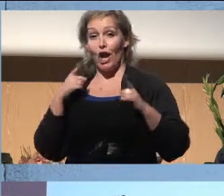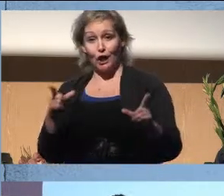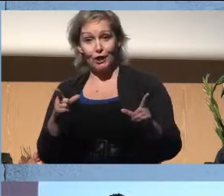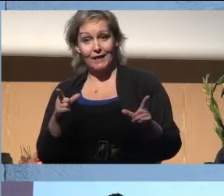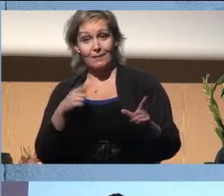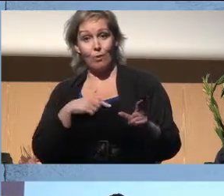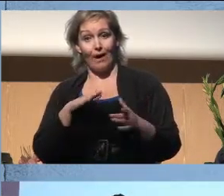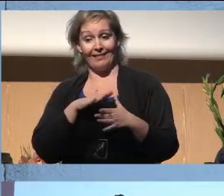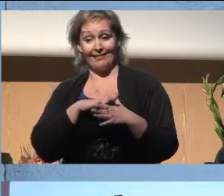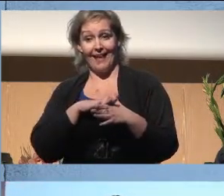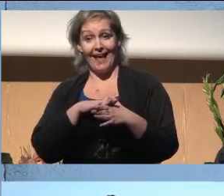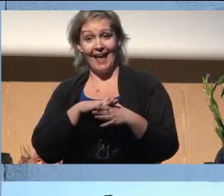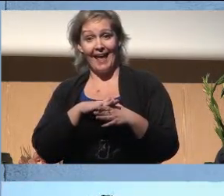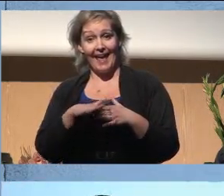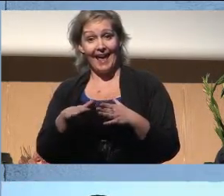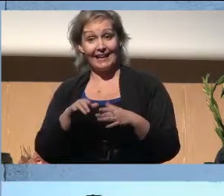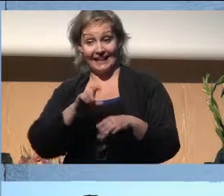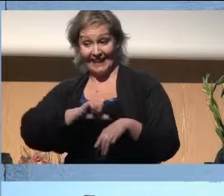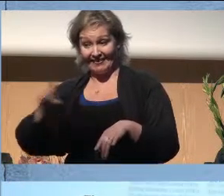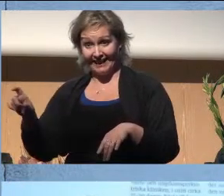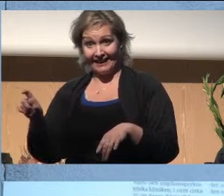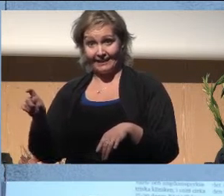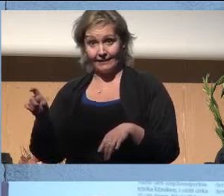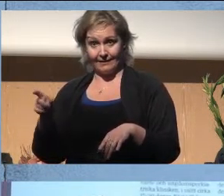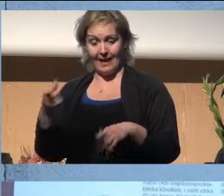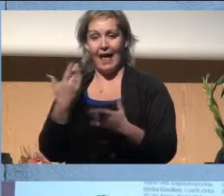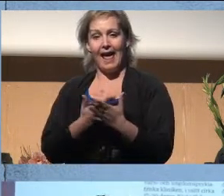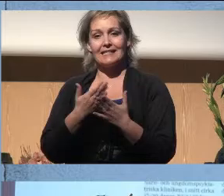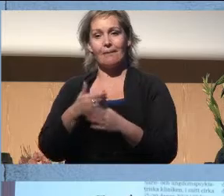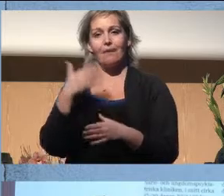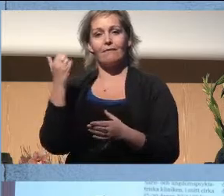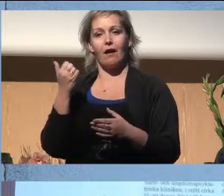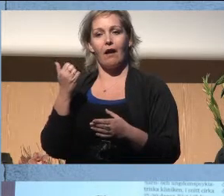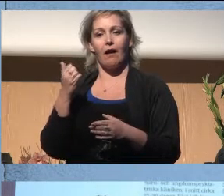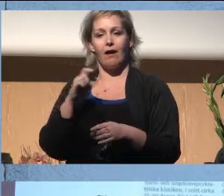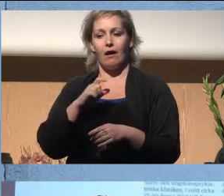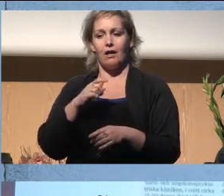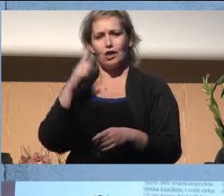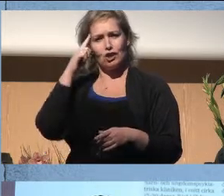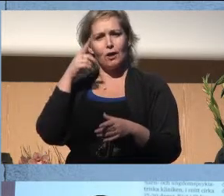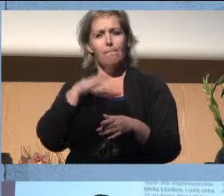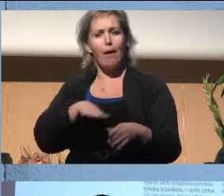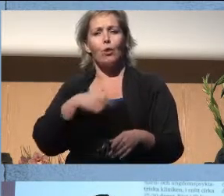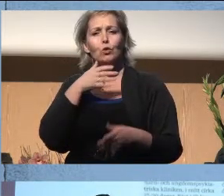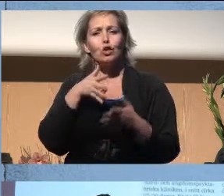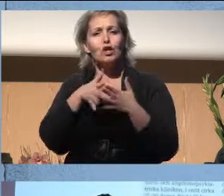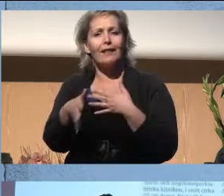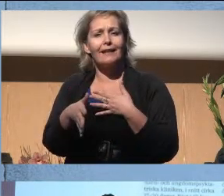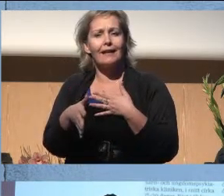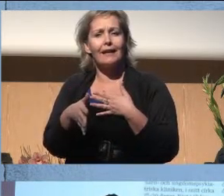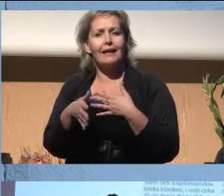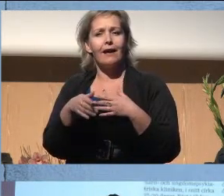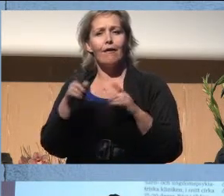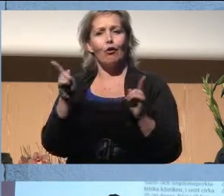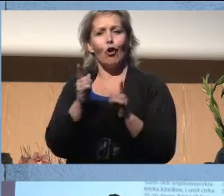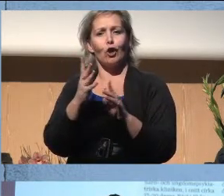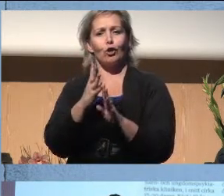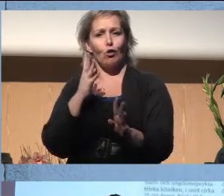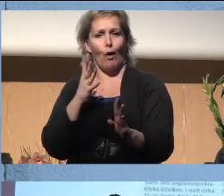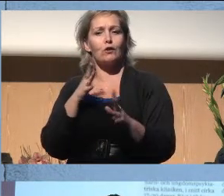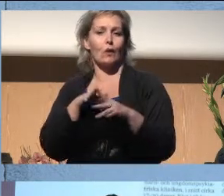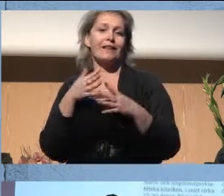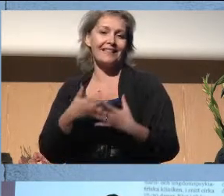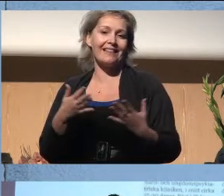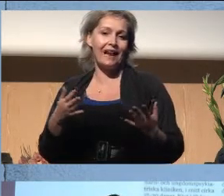på en hel klinik? Ja, detta är ett exempel från barn- och ungdomspsykiatrin i Lund, där de har lyckats korta sina köer